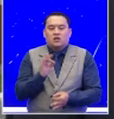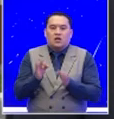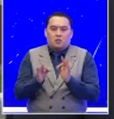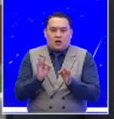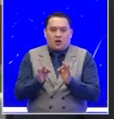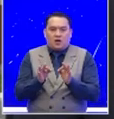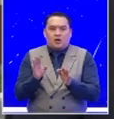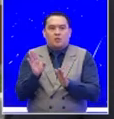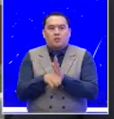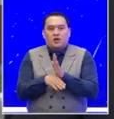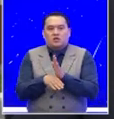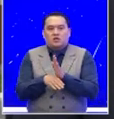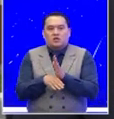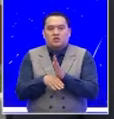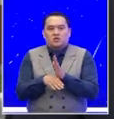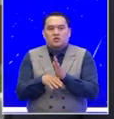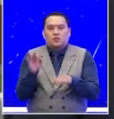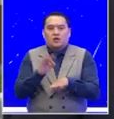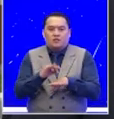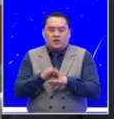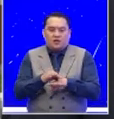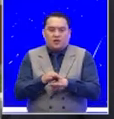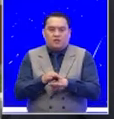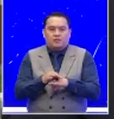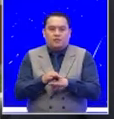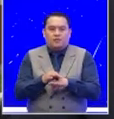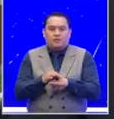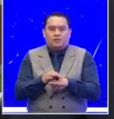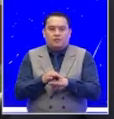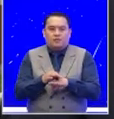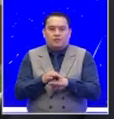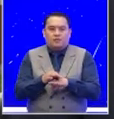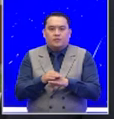нормальное, без каких-то признаков заболевания.